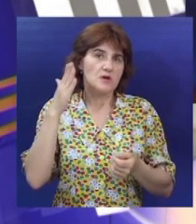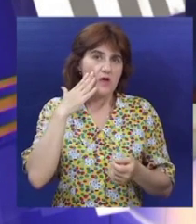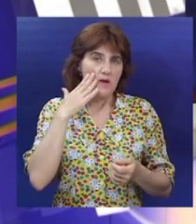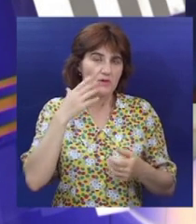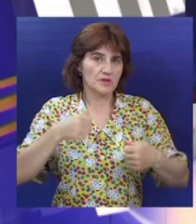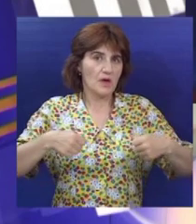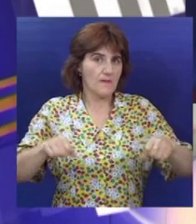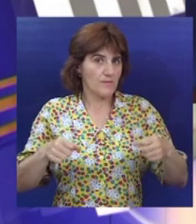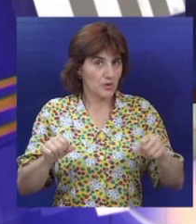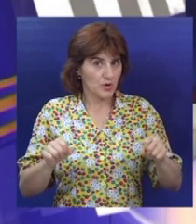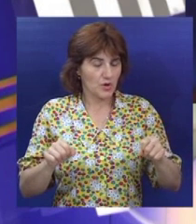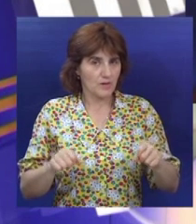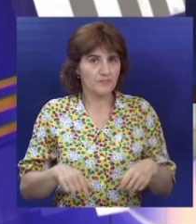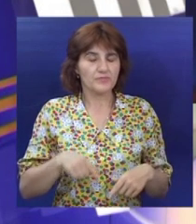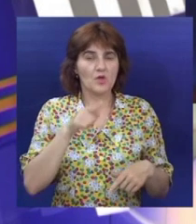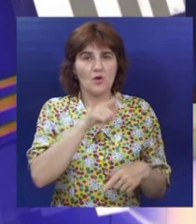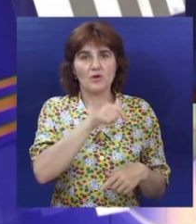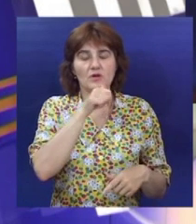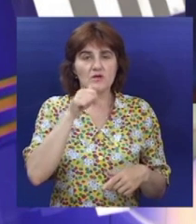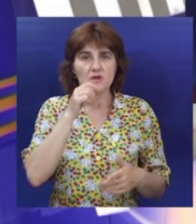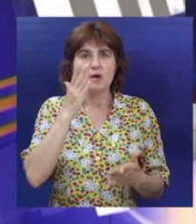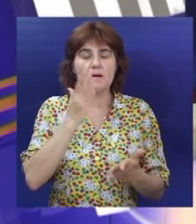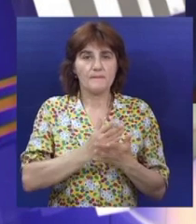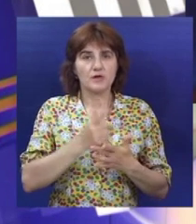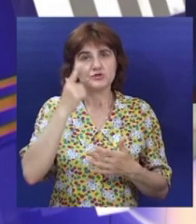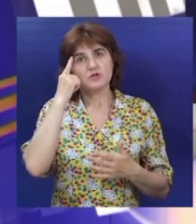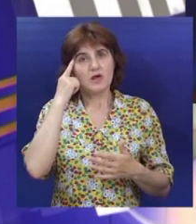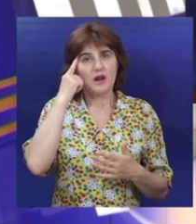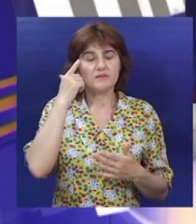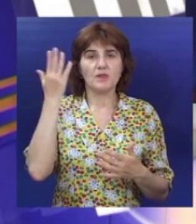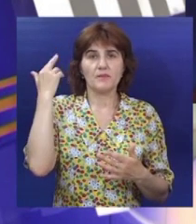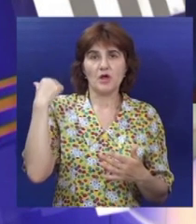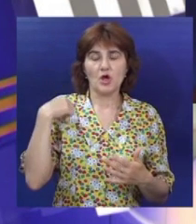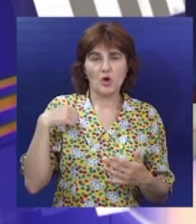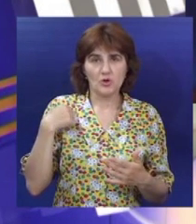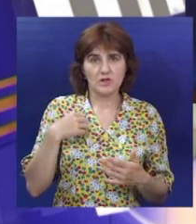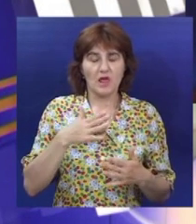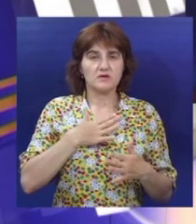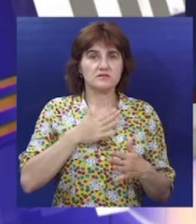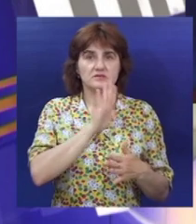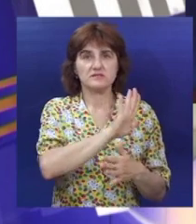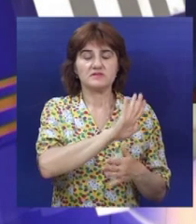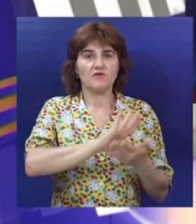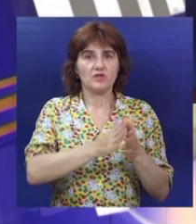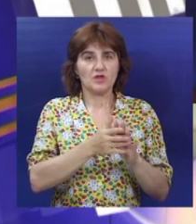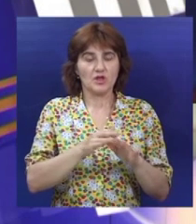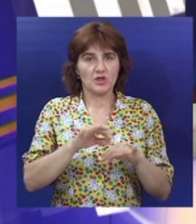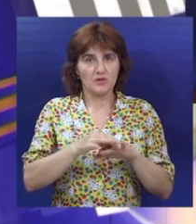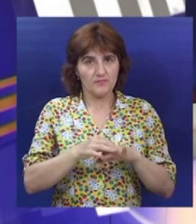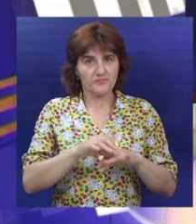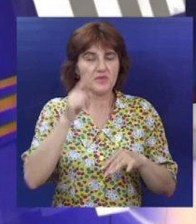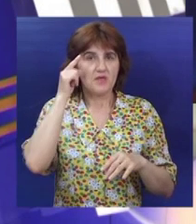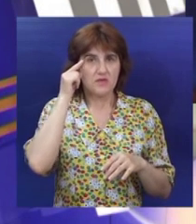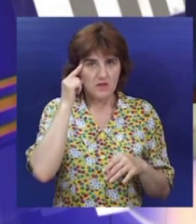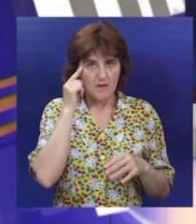Kalifornije i to sa motorom? Berislav Vojnić-Purčar upravo je o tome razmišljao prethodnih godina. Sa svojom suprugom Toši, koja